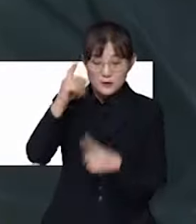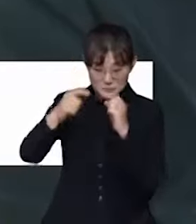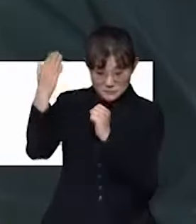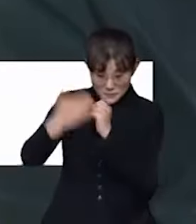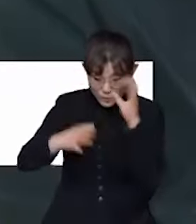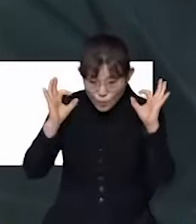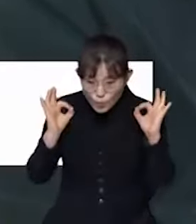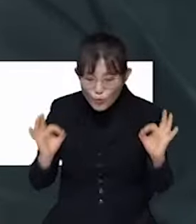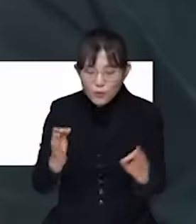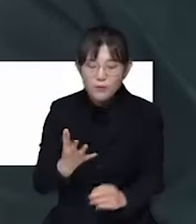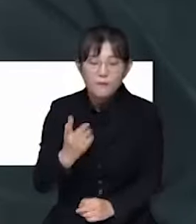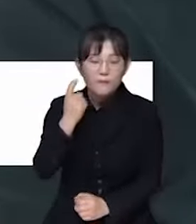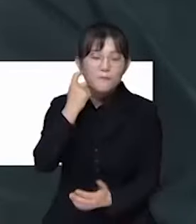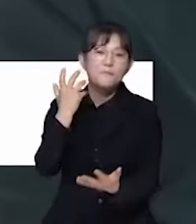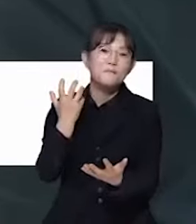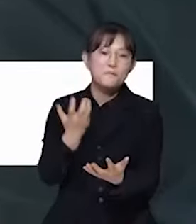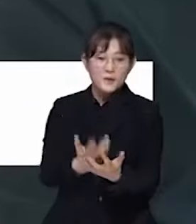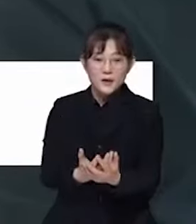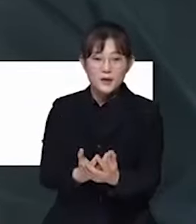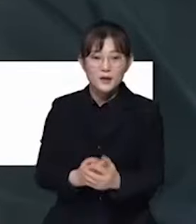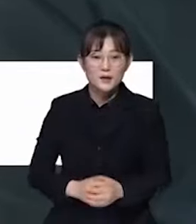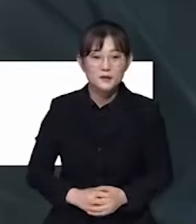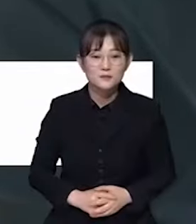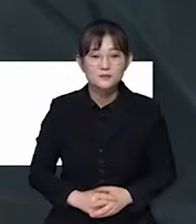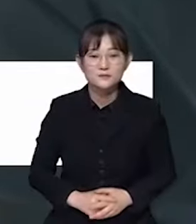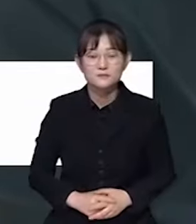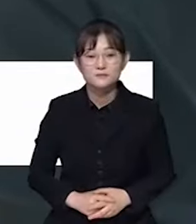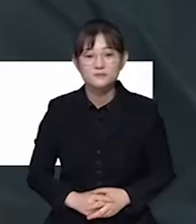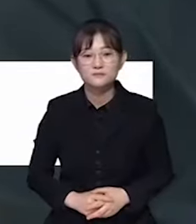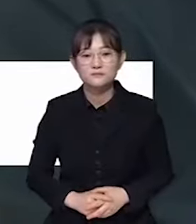충격을 받았대요. 그가 그 아이가 한 말은.